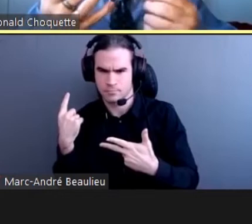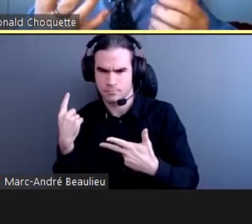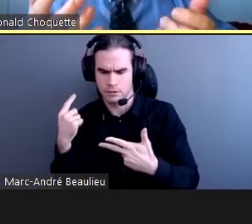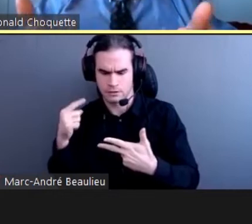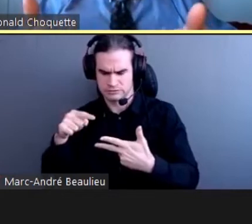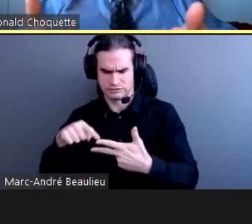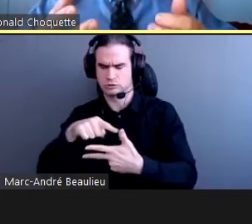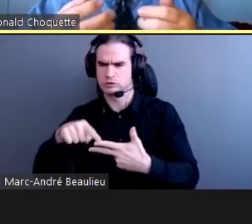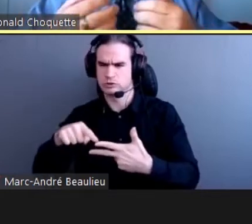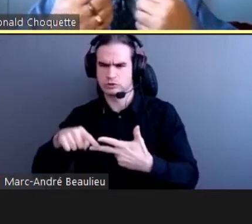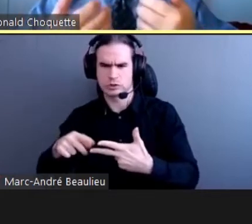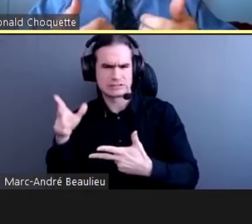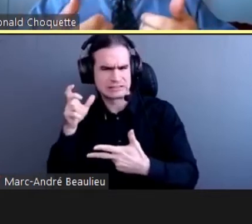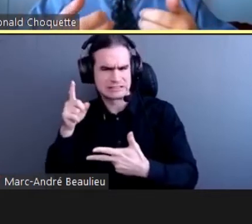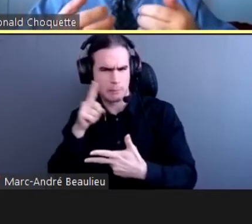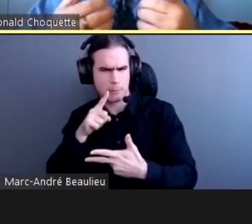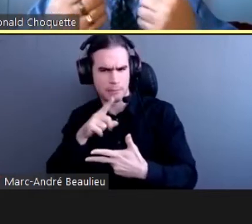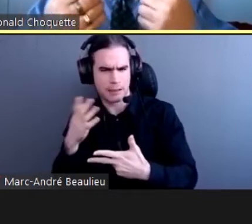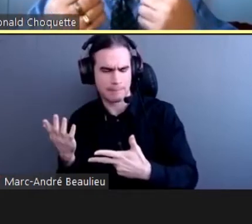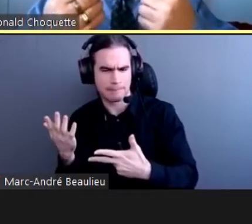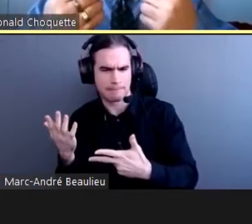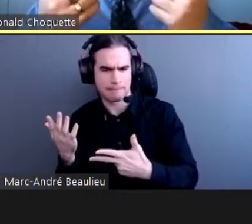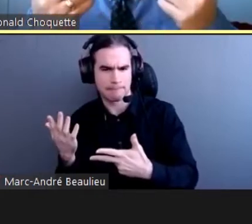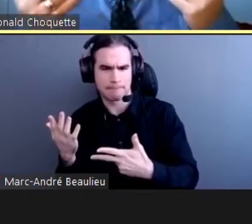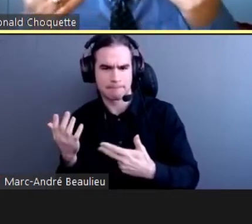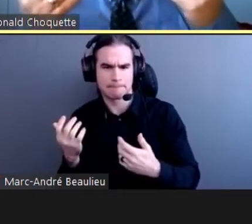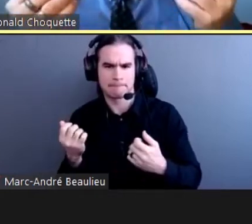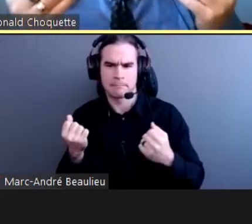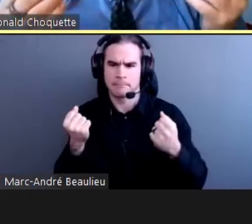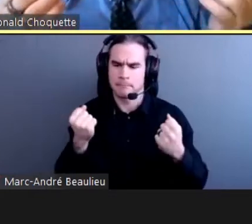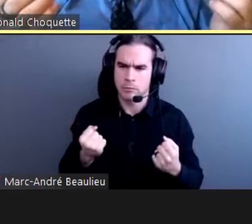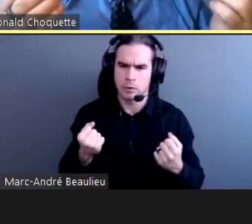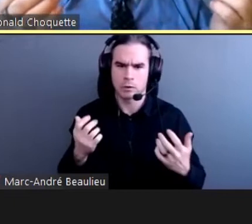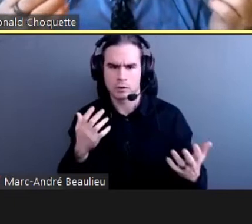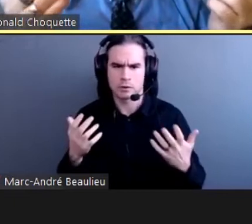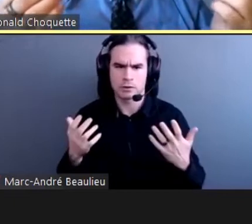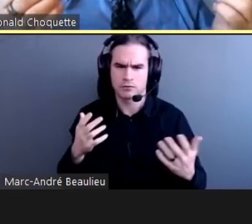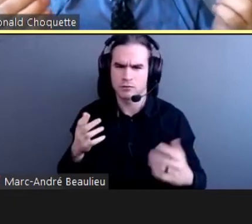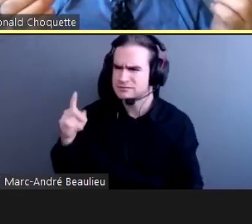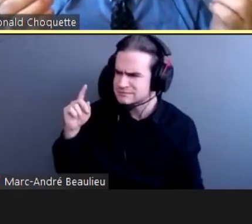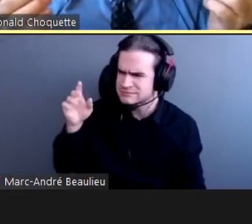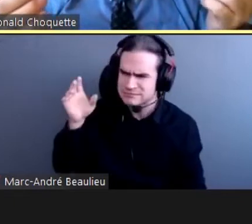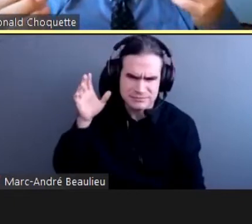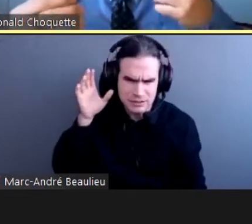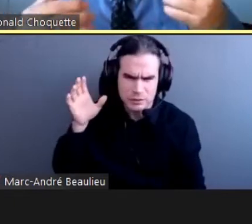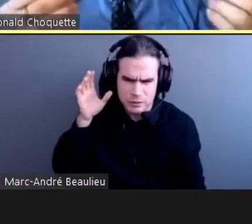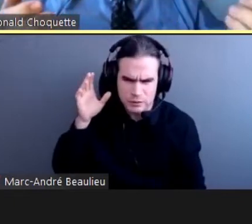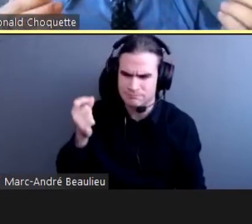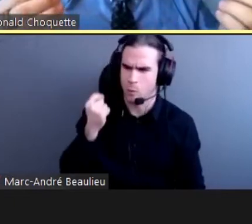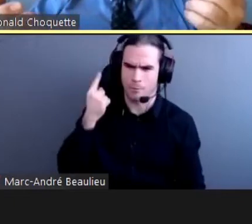n'entendant pas ces sons-là, la personne peut ne pas comprendre qu'est-ce qu'on lui dit